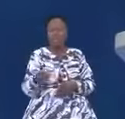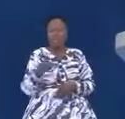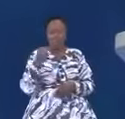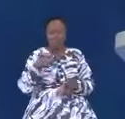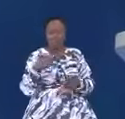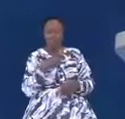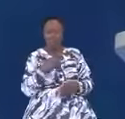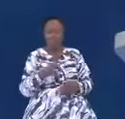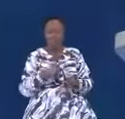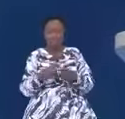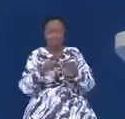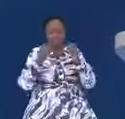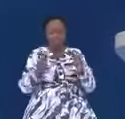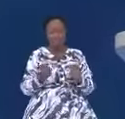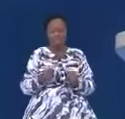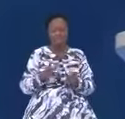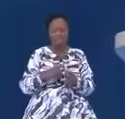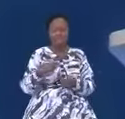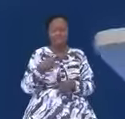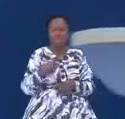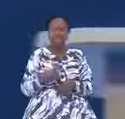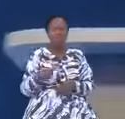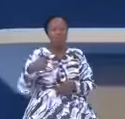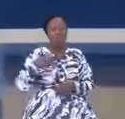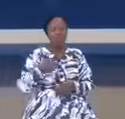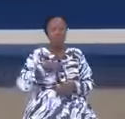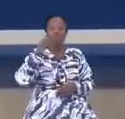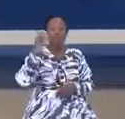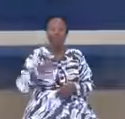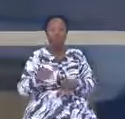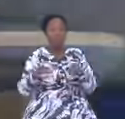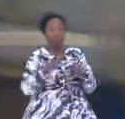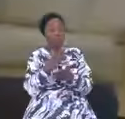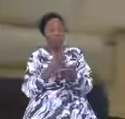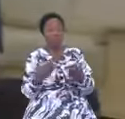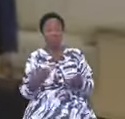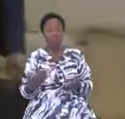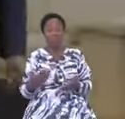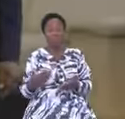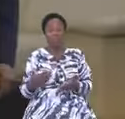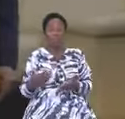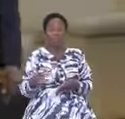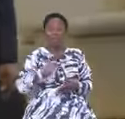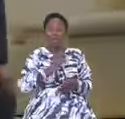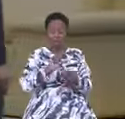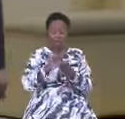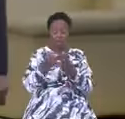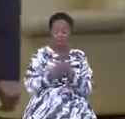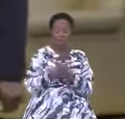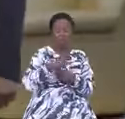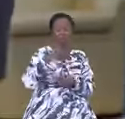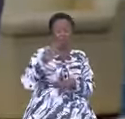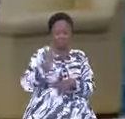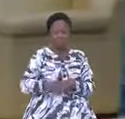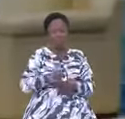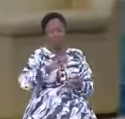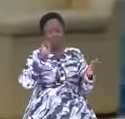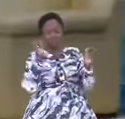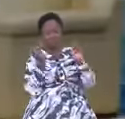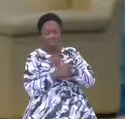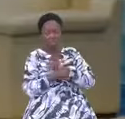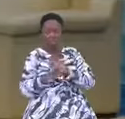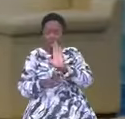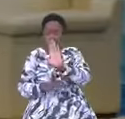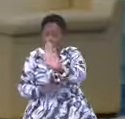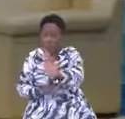compte nous devons faire quelque chose notre situation peut changer la situation se soit peu